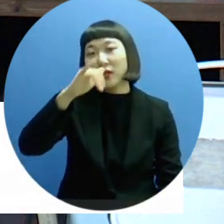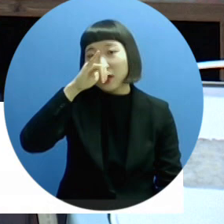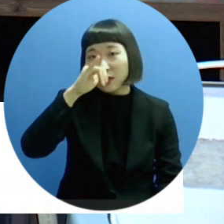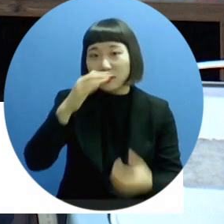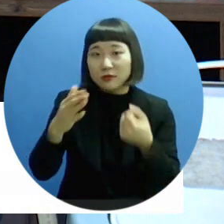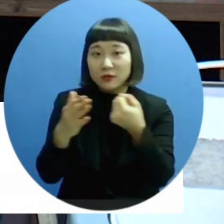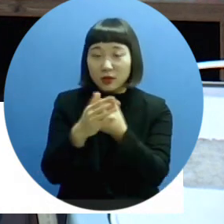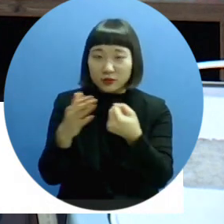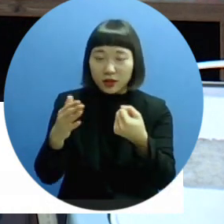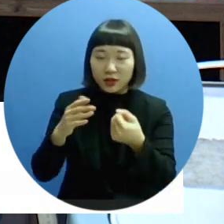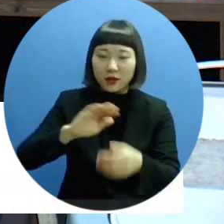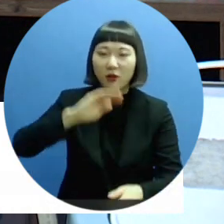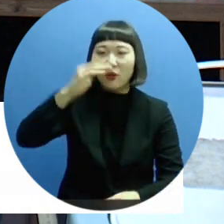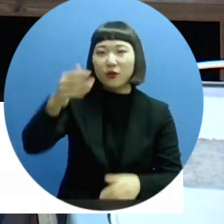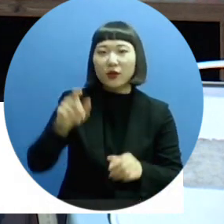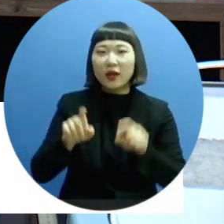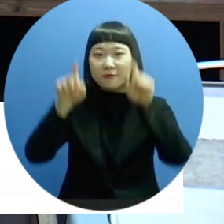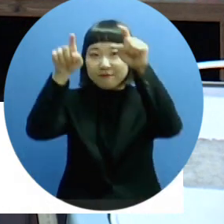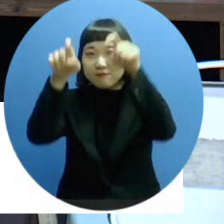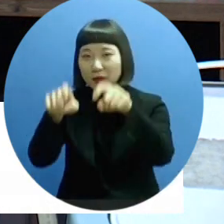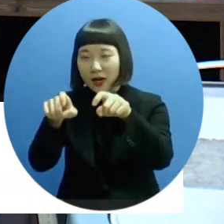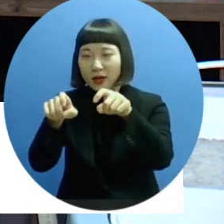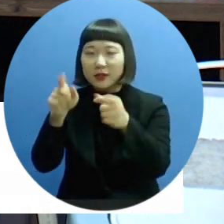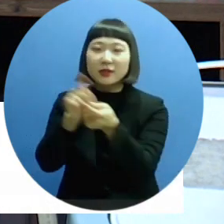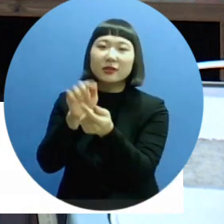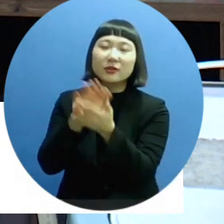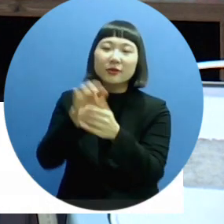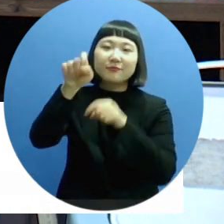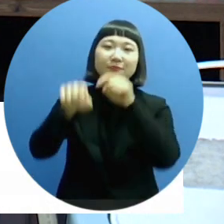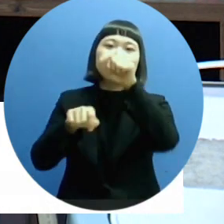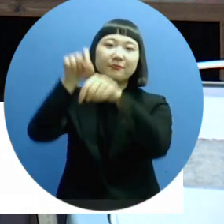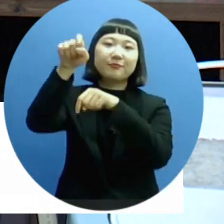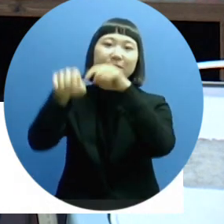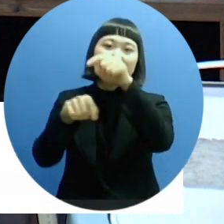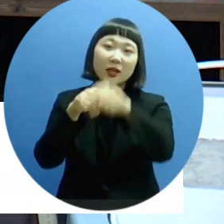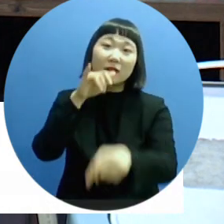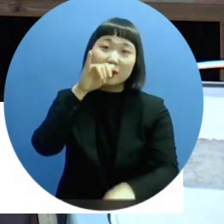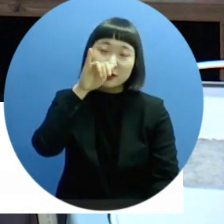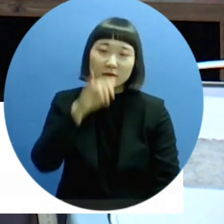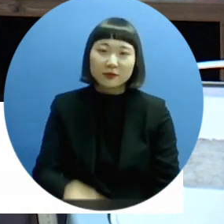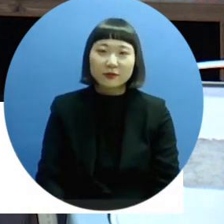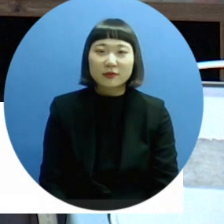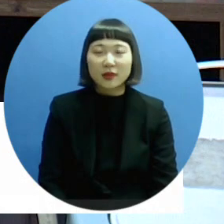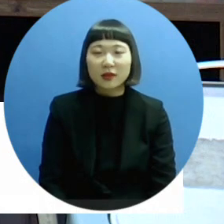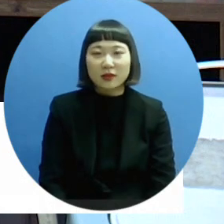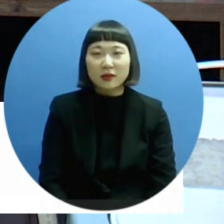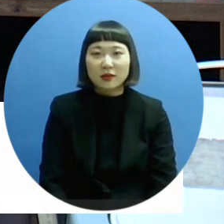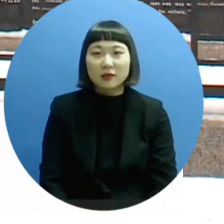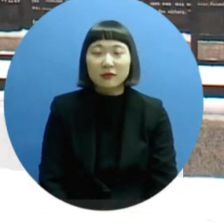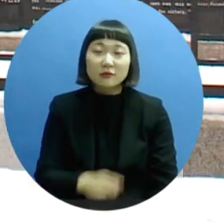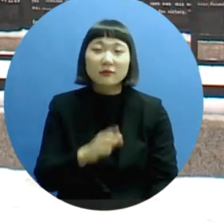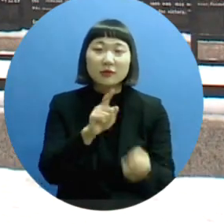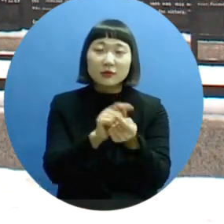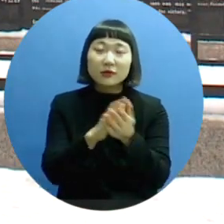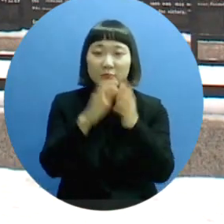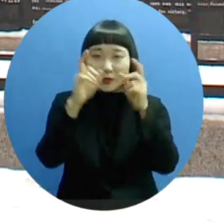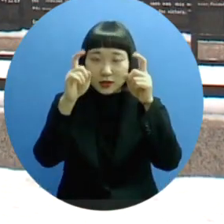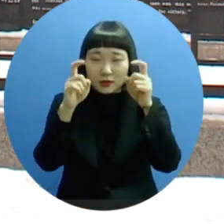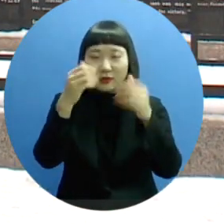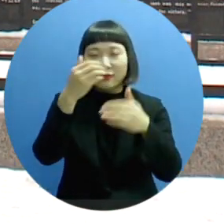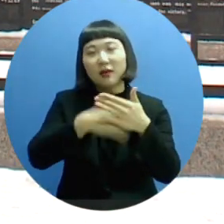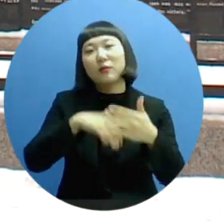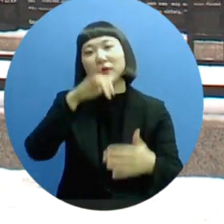걸고 그리고서 그 위에 올라가는 거거든요, 육지로. 그래서 그 장면이 남아있고. 지난